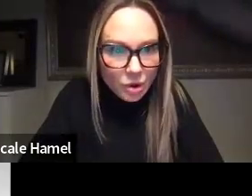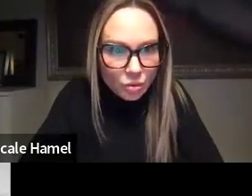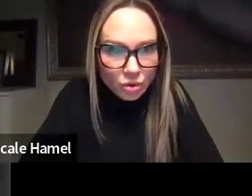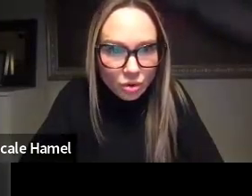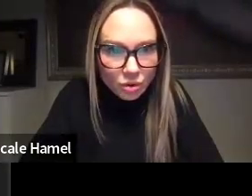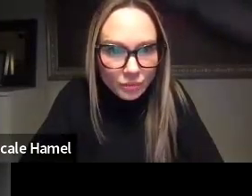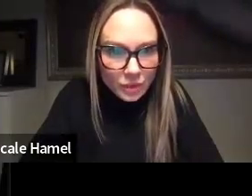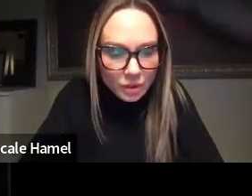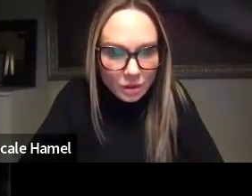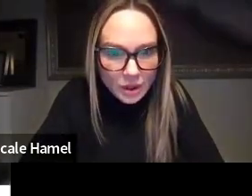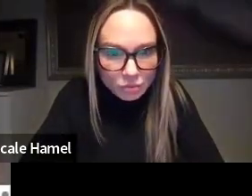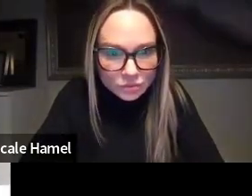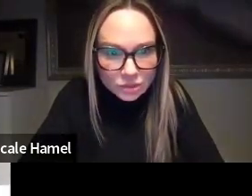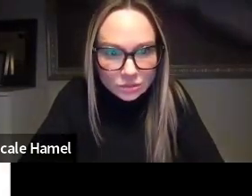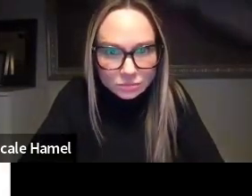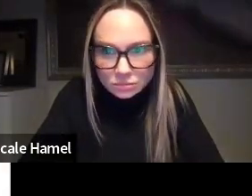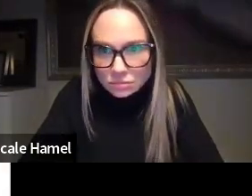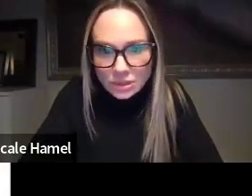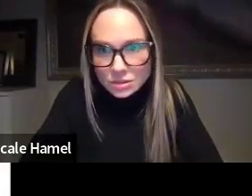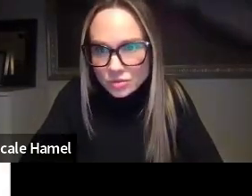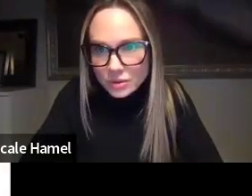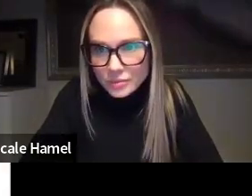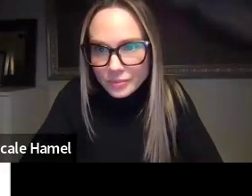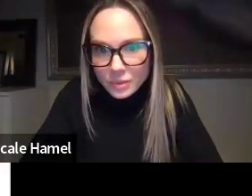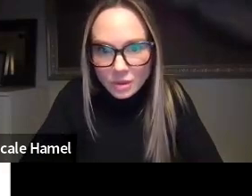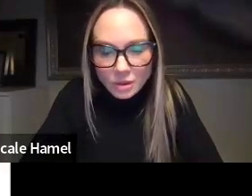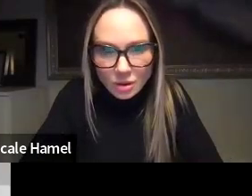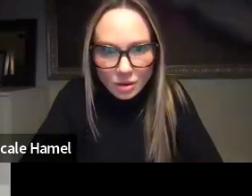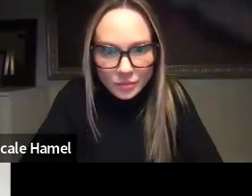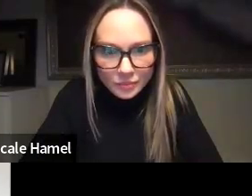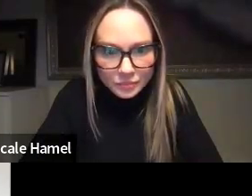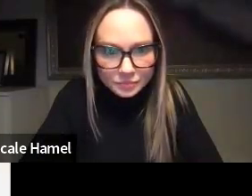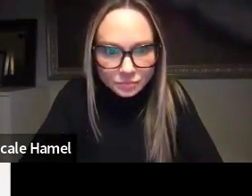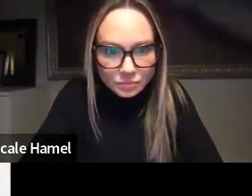OK? Donc, quand on va, qu'est-ce que je fais?